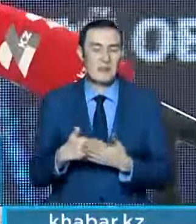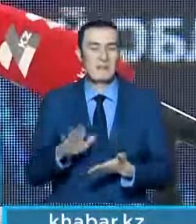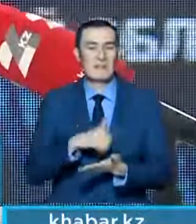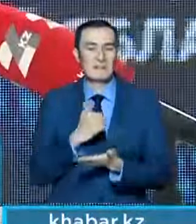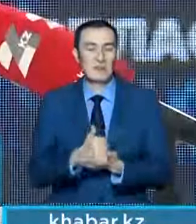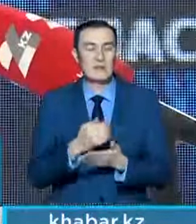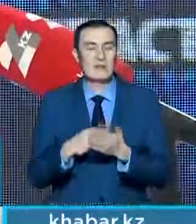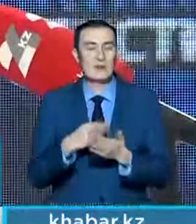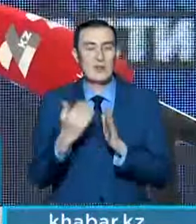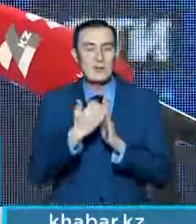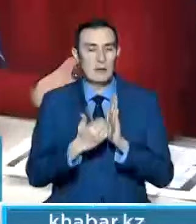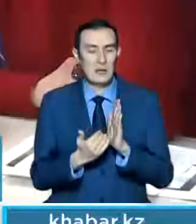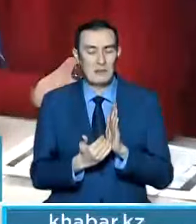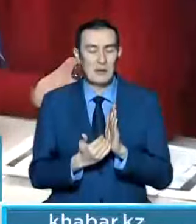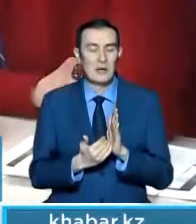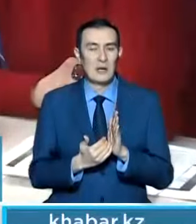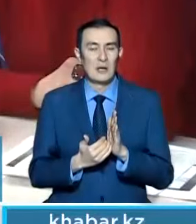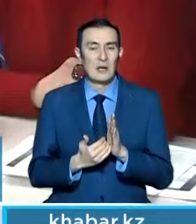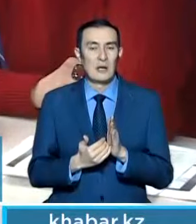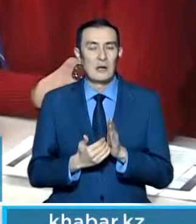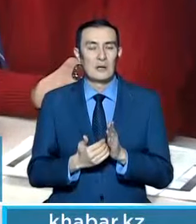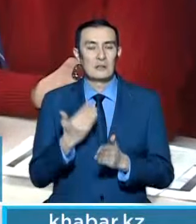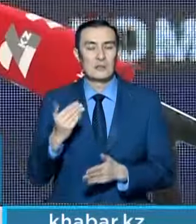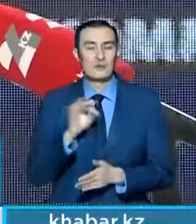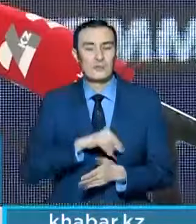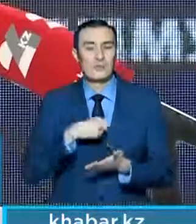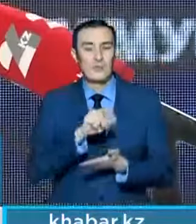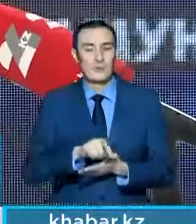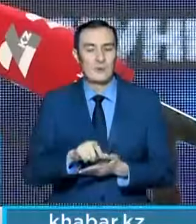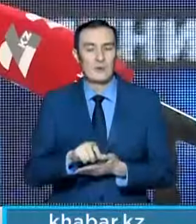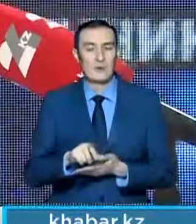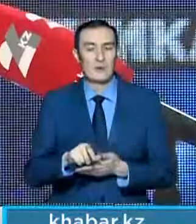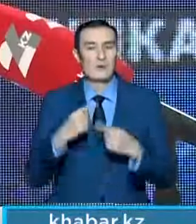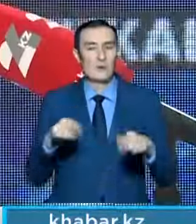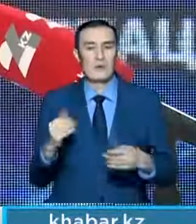инвестиционная программа у нас утверждается за счет тарифа, за счет потребителя. Да. У субъекта сельскохозяйственного монополия другого дохода нету.